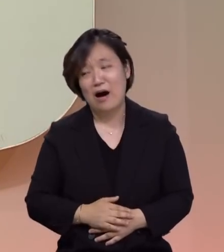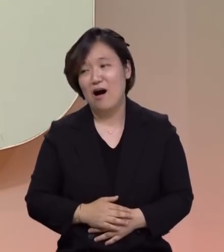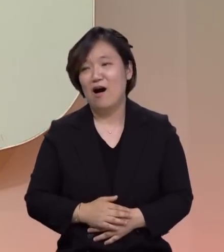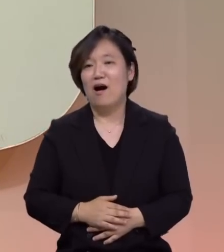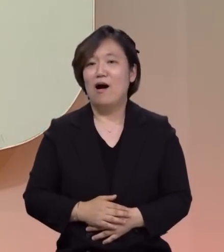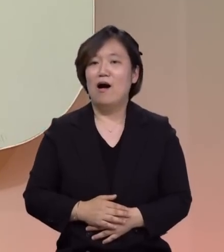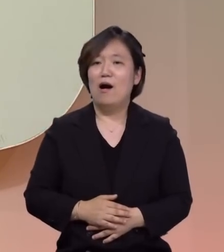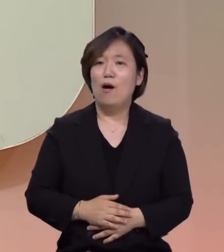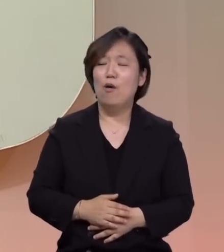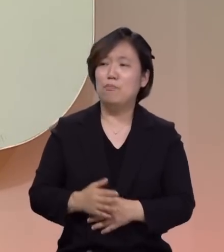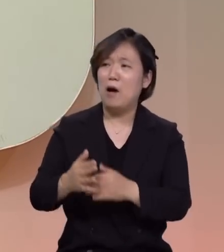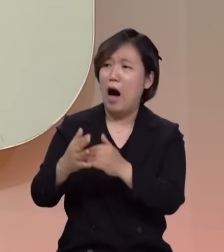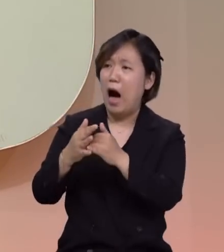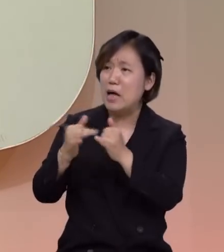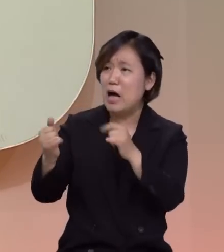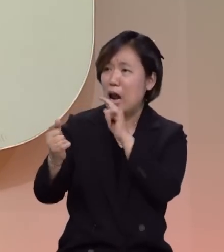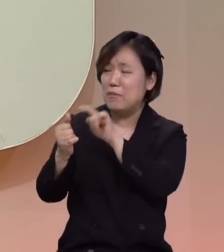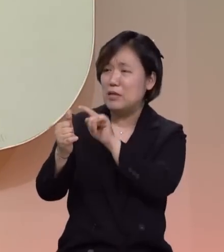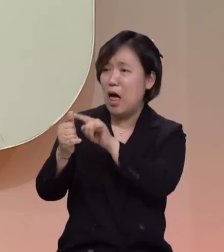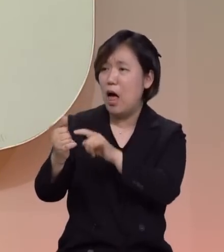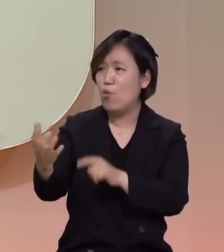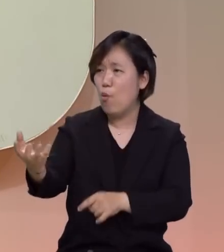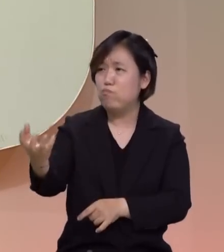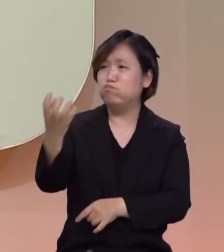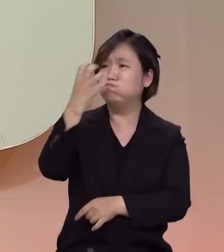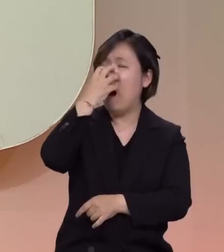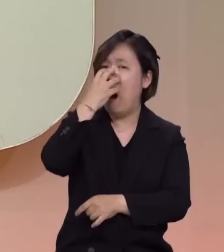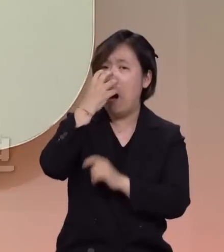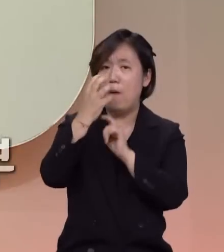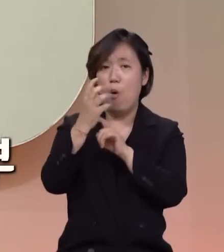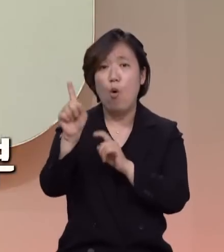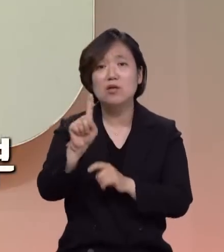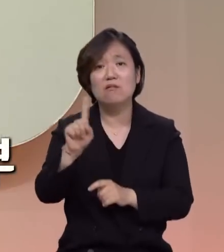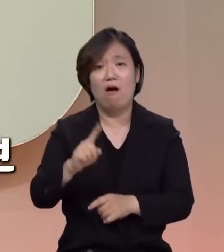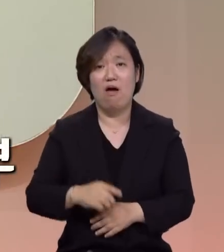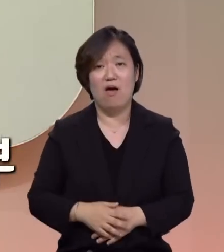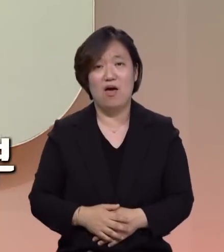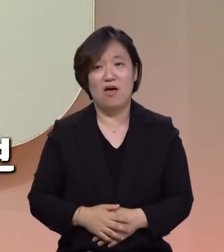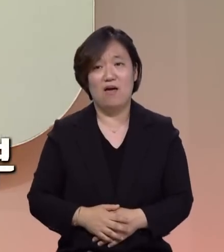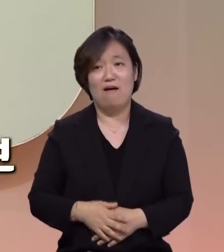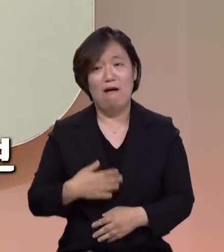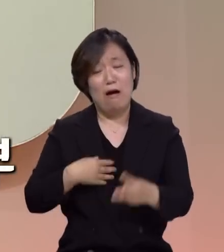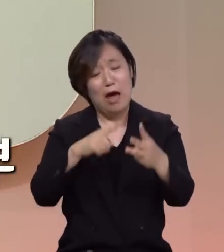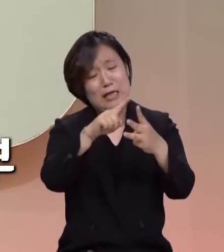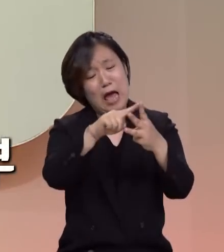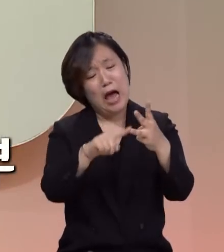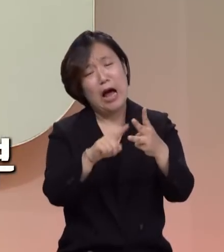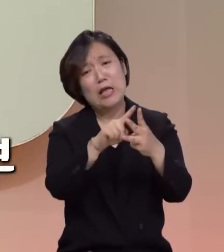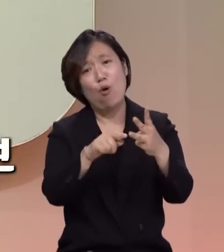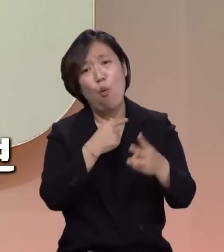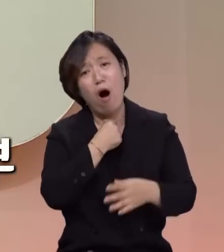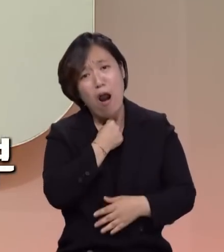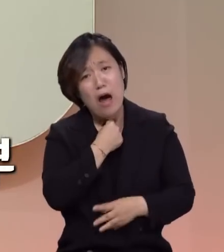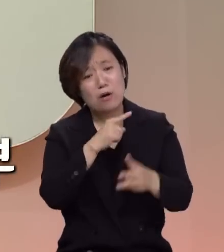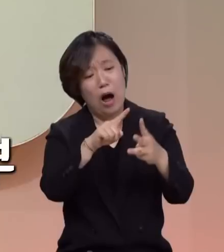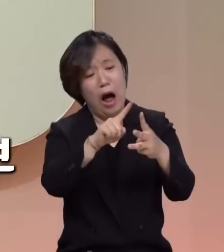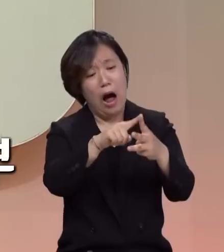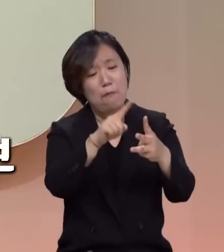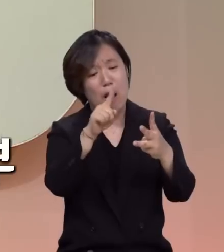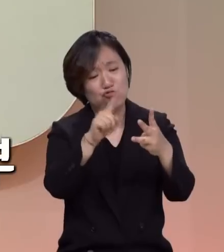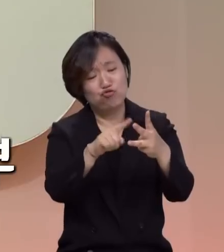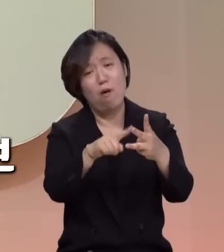술잔이 붙어버려라 하는 경우가 어디 있어요 더더구나 세 가지 소원 중에서 또 그렇게